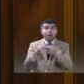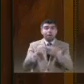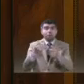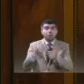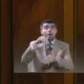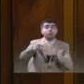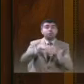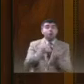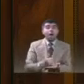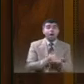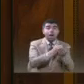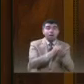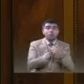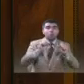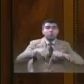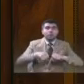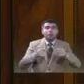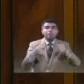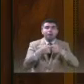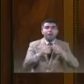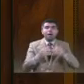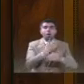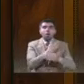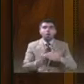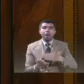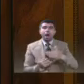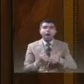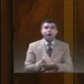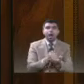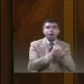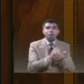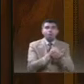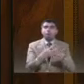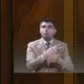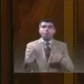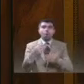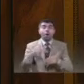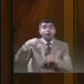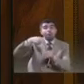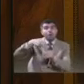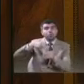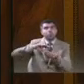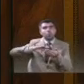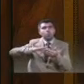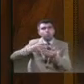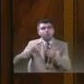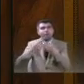نظام المقاصة عبر تفعيل نظام المقايسة الكلي بالنسبة للبنزين والفيول بكل أنواعه